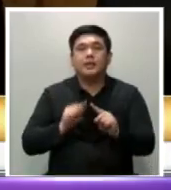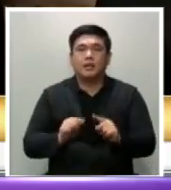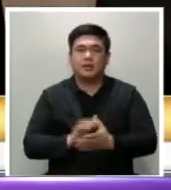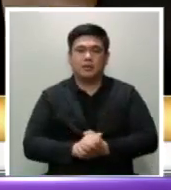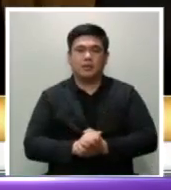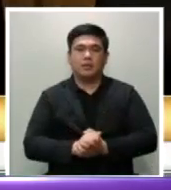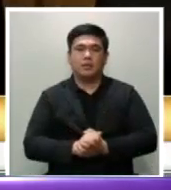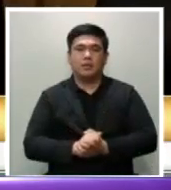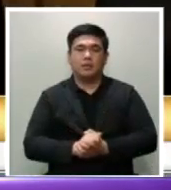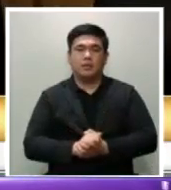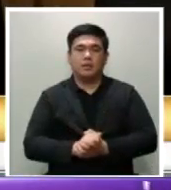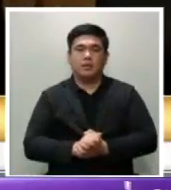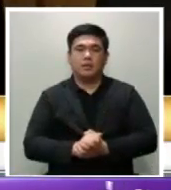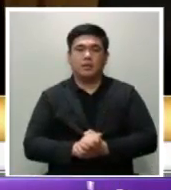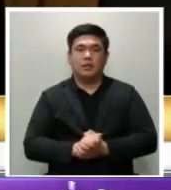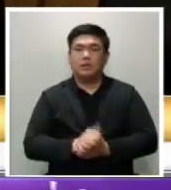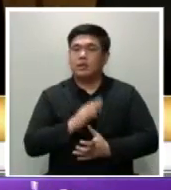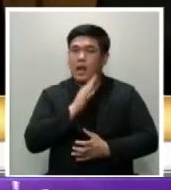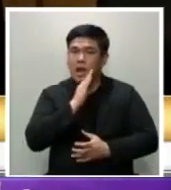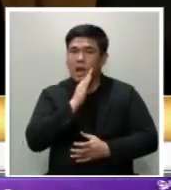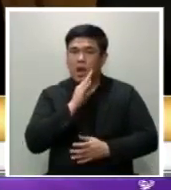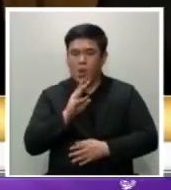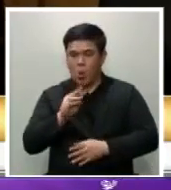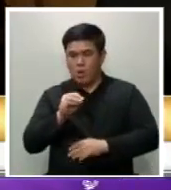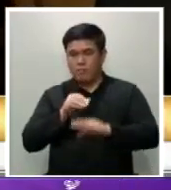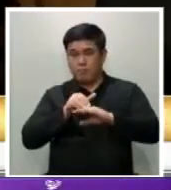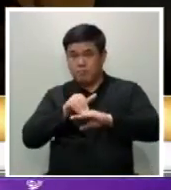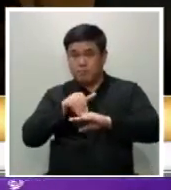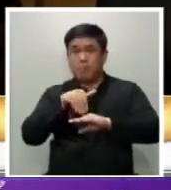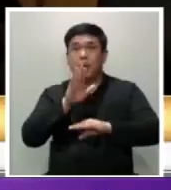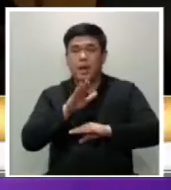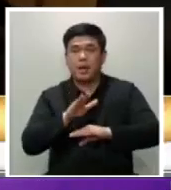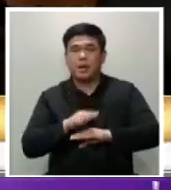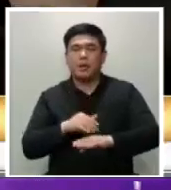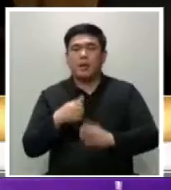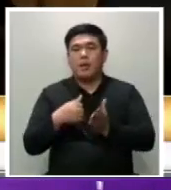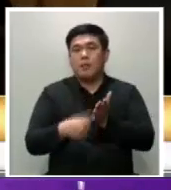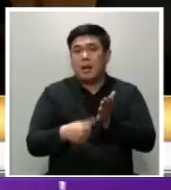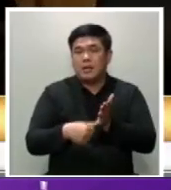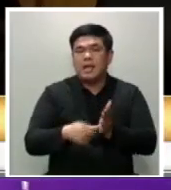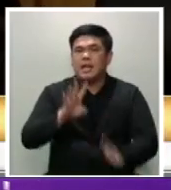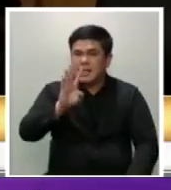20% ภาษีสรรพสามิตนะฮะถ้าเกิน60บาทเราจะเก็บภาษี